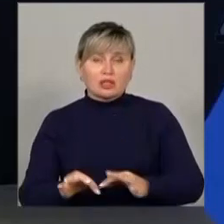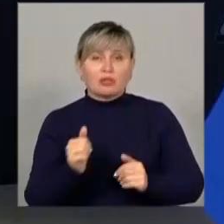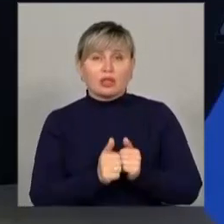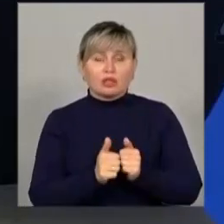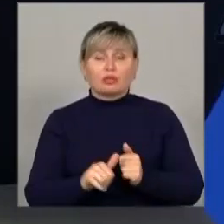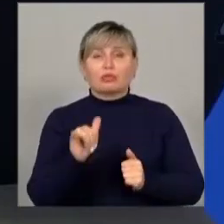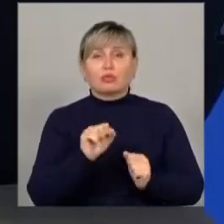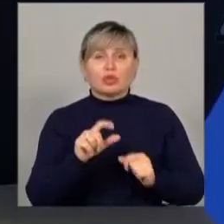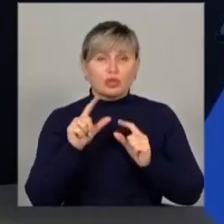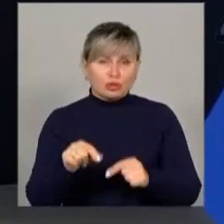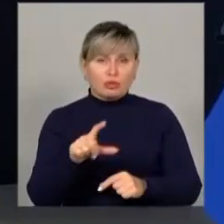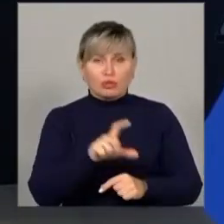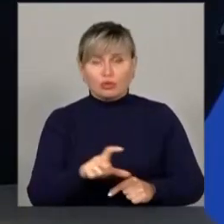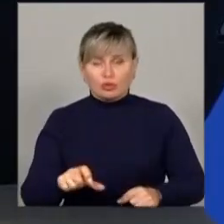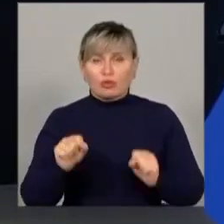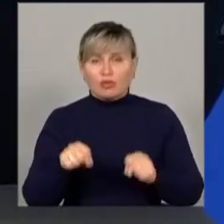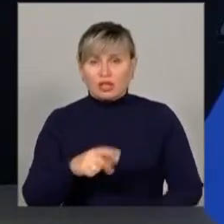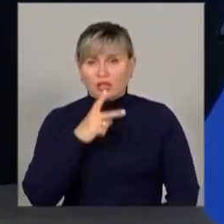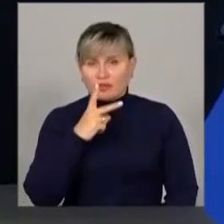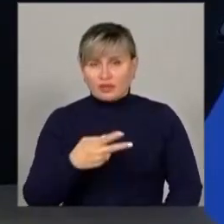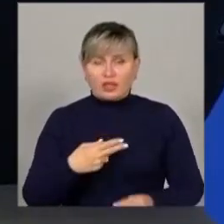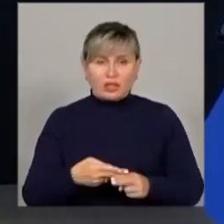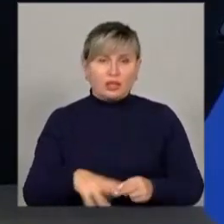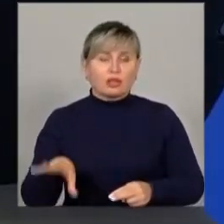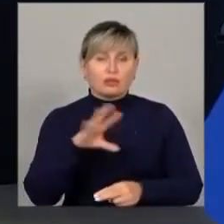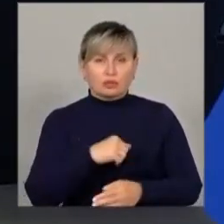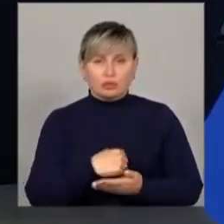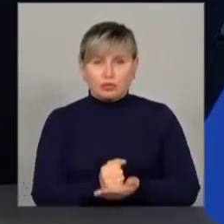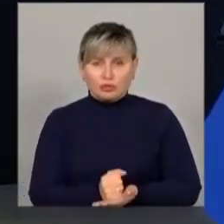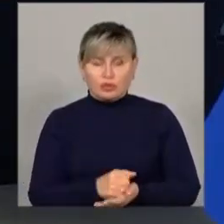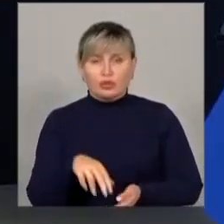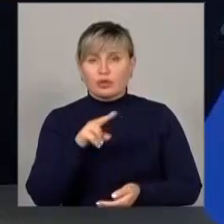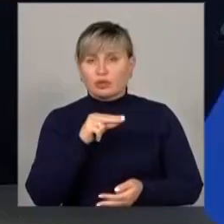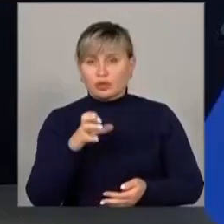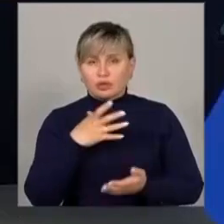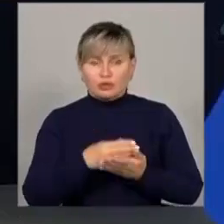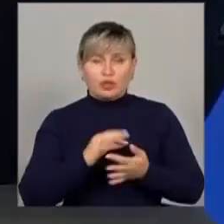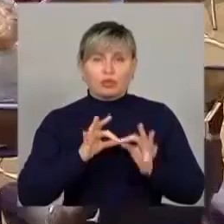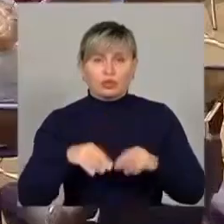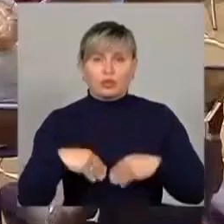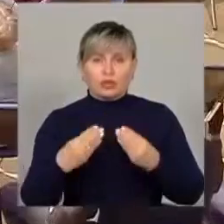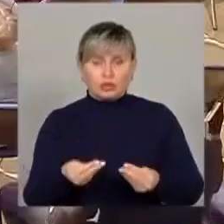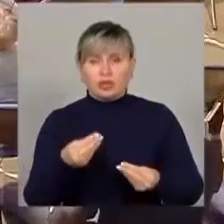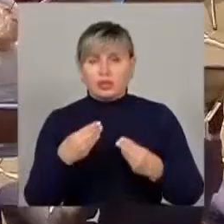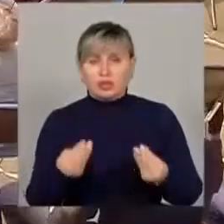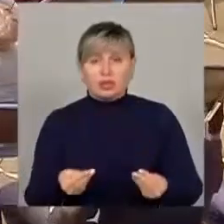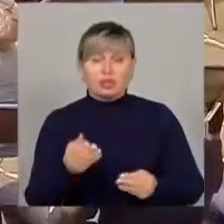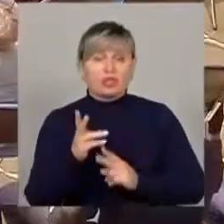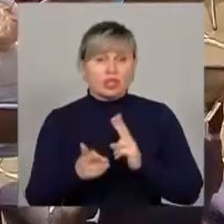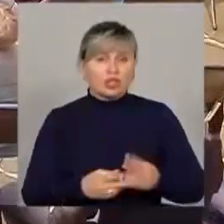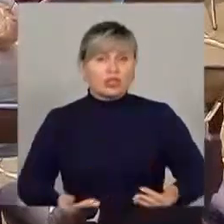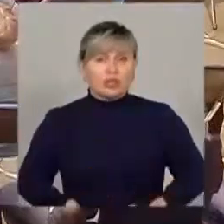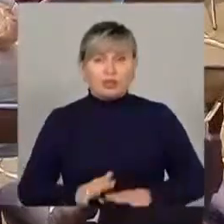идти, чтобы люди могли бы увидеть. Я это все уже утвердил, ДЧС свои предложения дало, деньги дадим. Жаловались жители